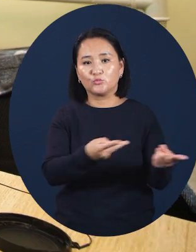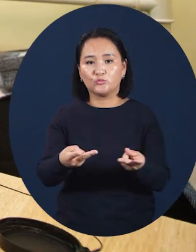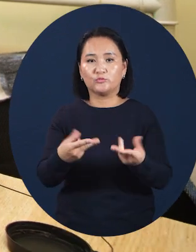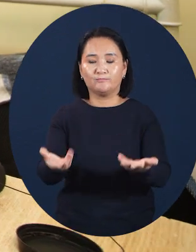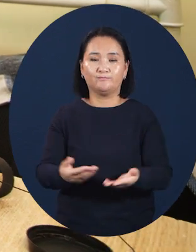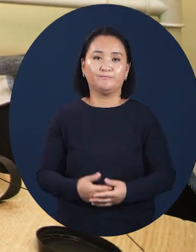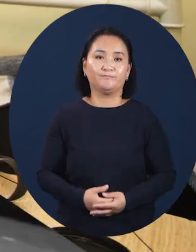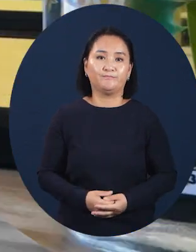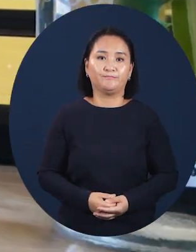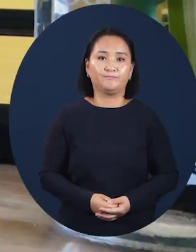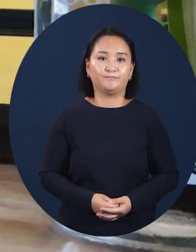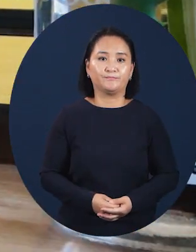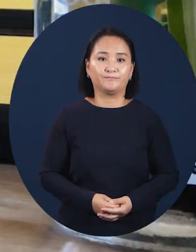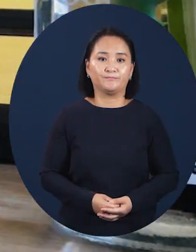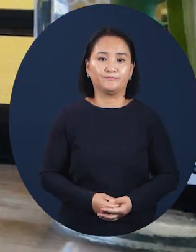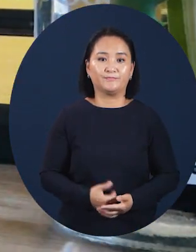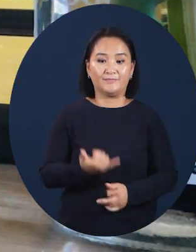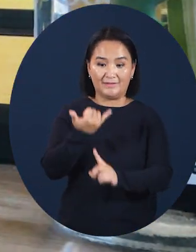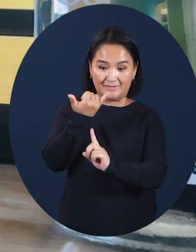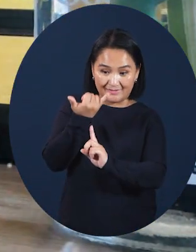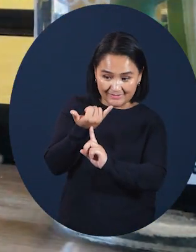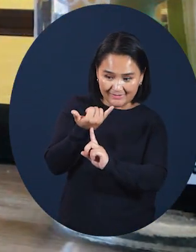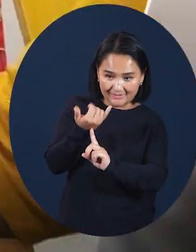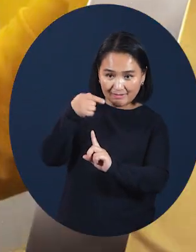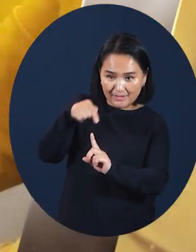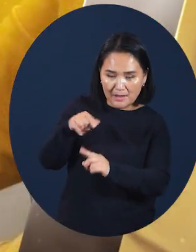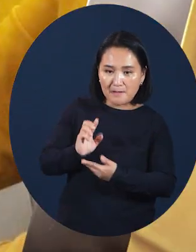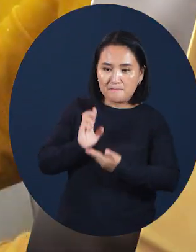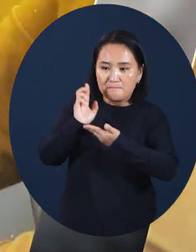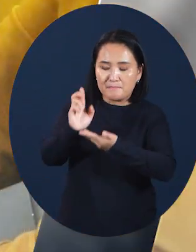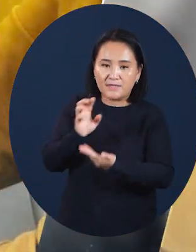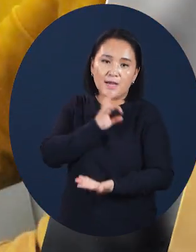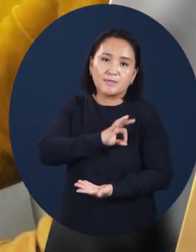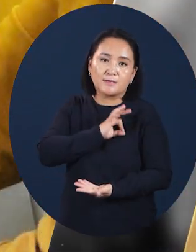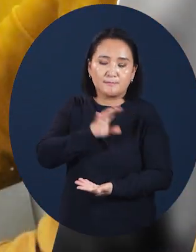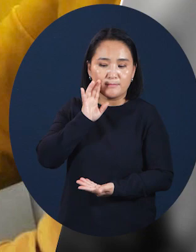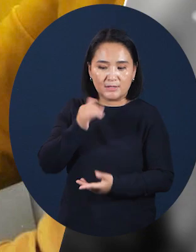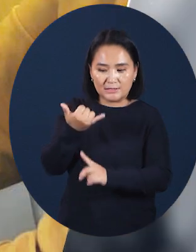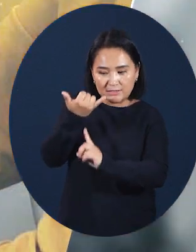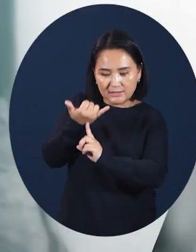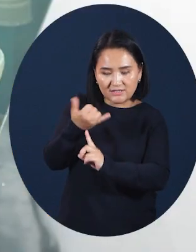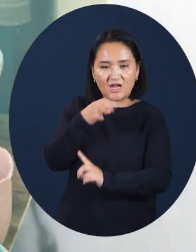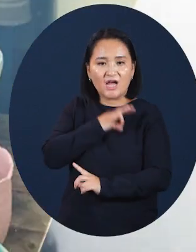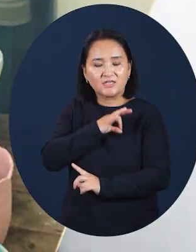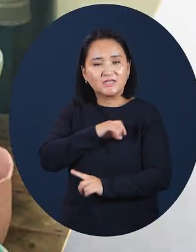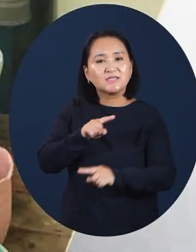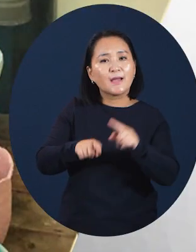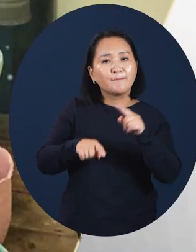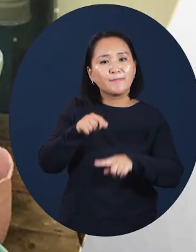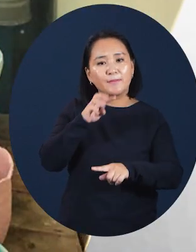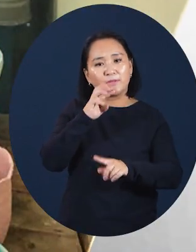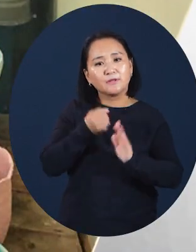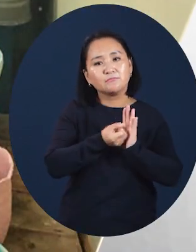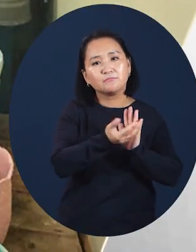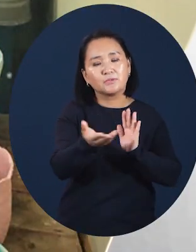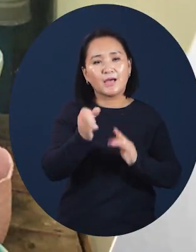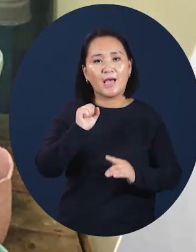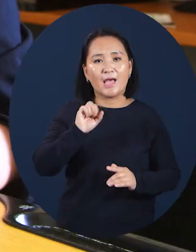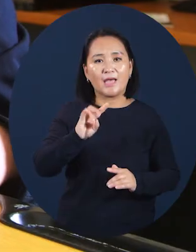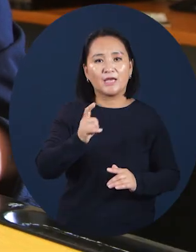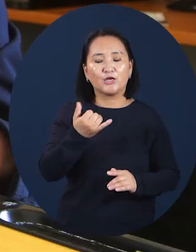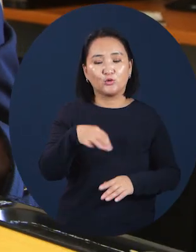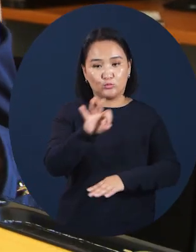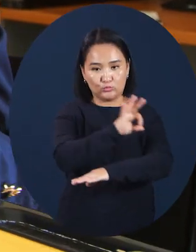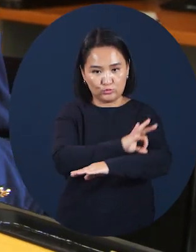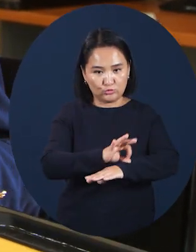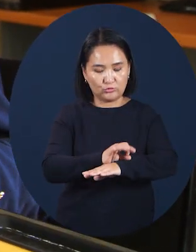төсөл. Цэцгийг бэлэг дурсгалын зүйлд ашиглах, цэцэг ургамлын ач тусыг таниулах анхлуун төсөл.